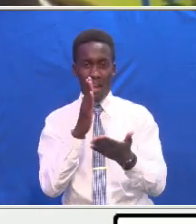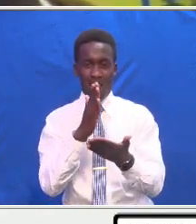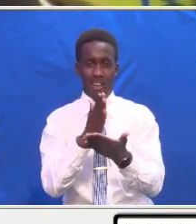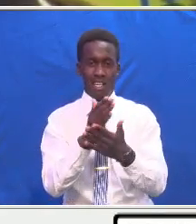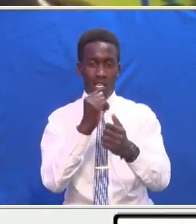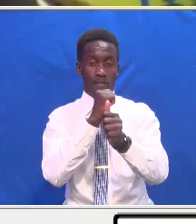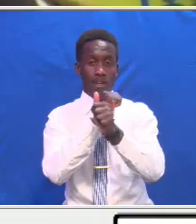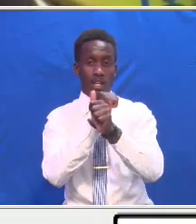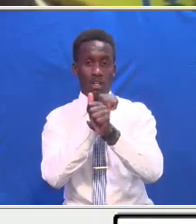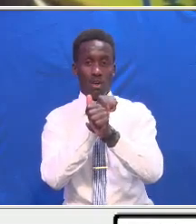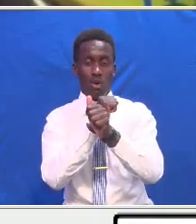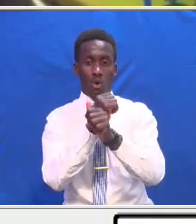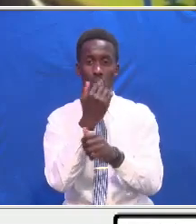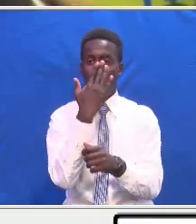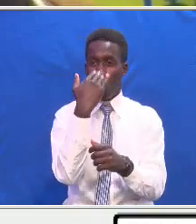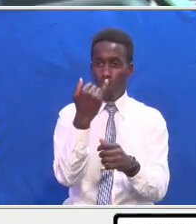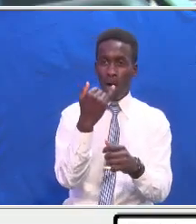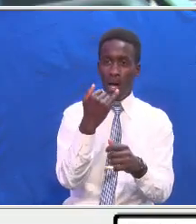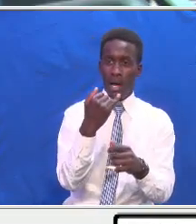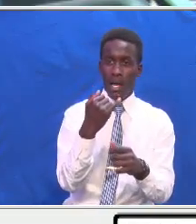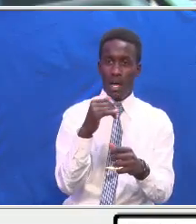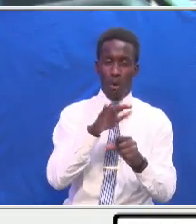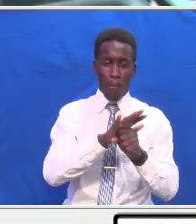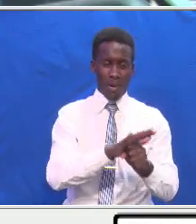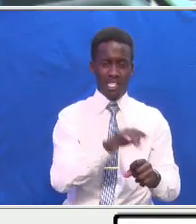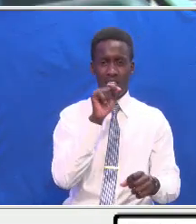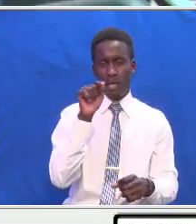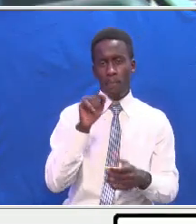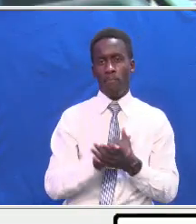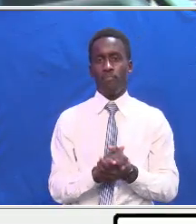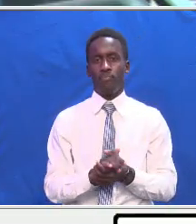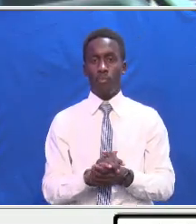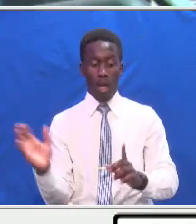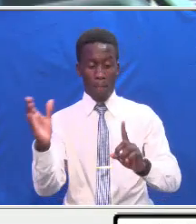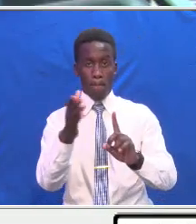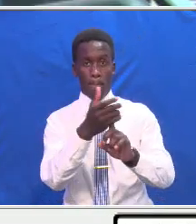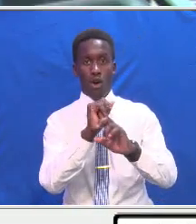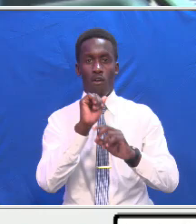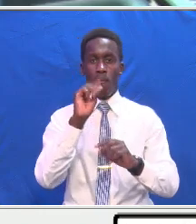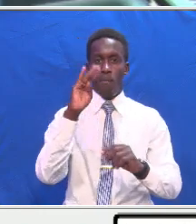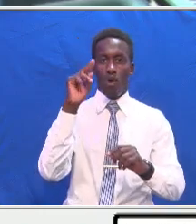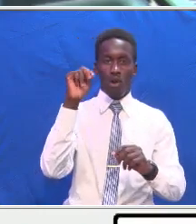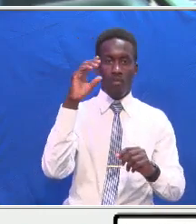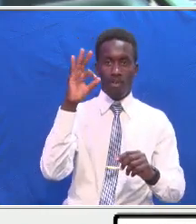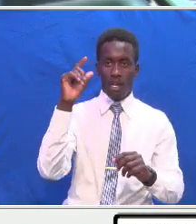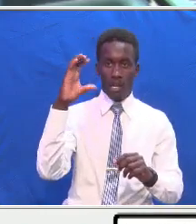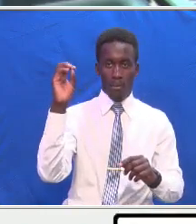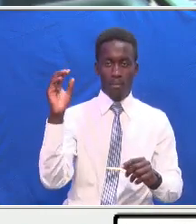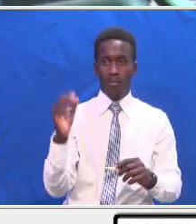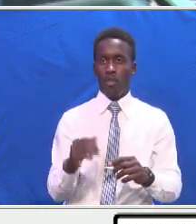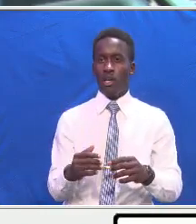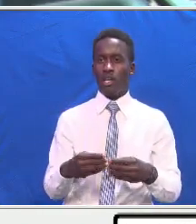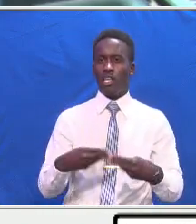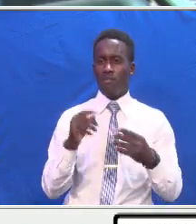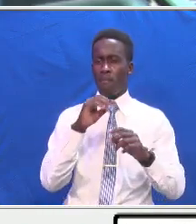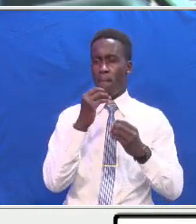the intention of intimidating them. Kutekwa nyara kwa mwanaharakati Boniface Mwangi kunaibua maswali si haba: ni vipi na